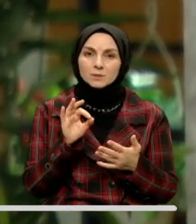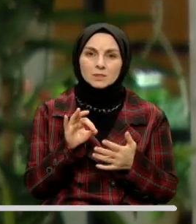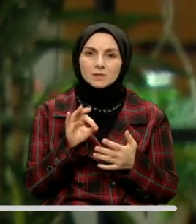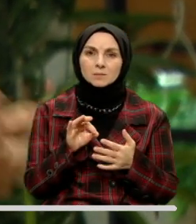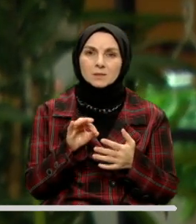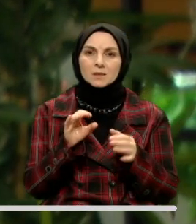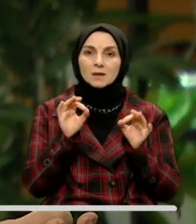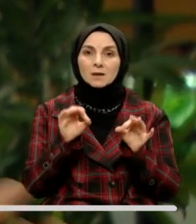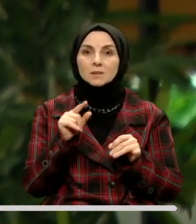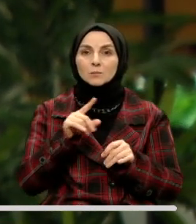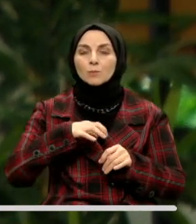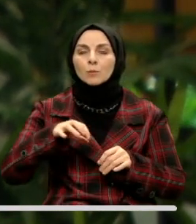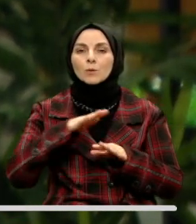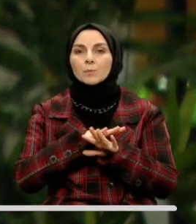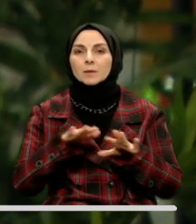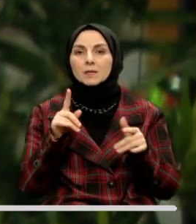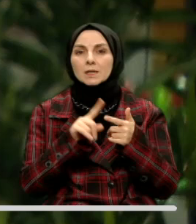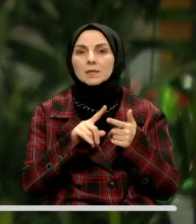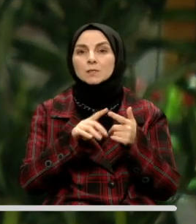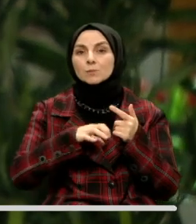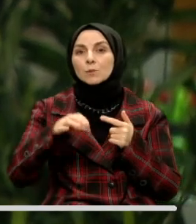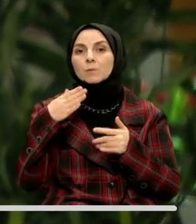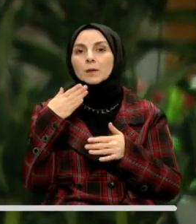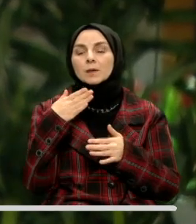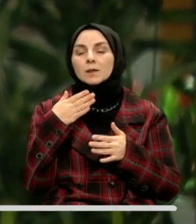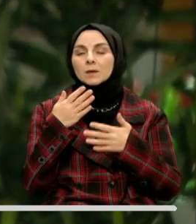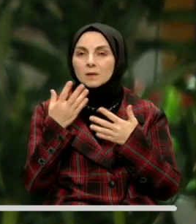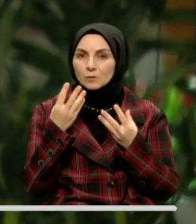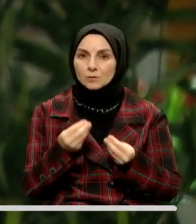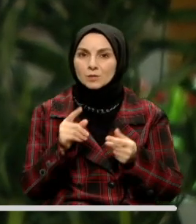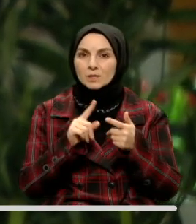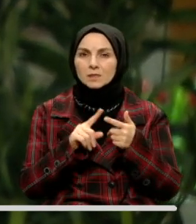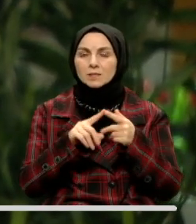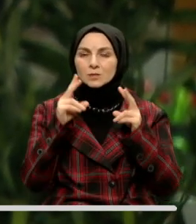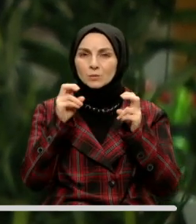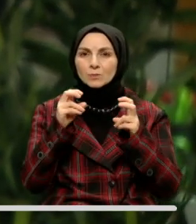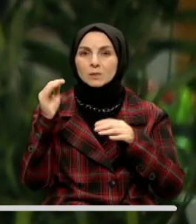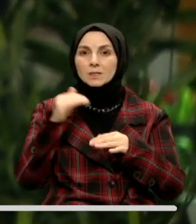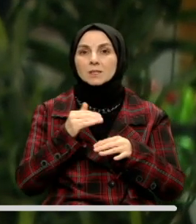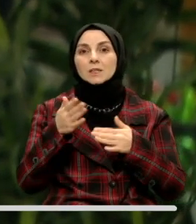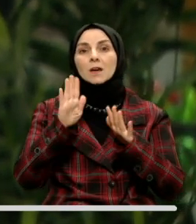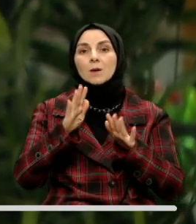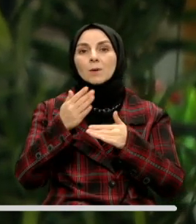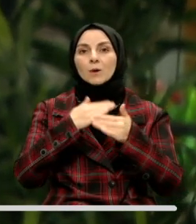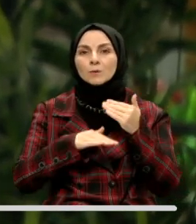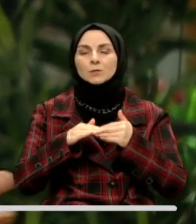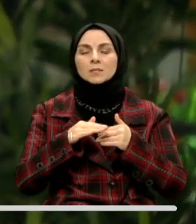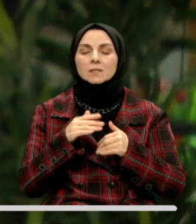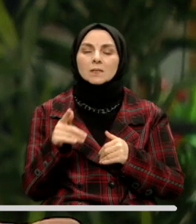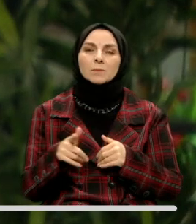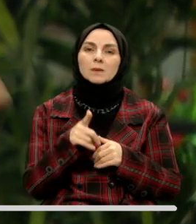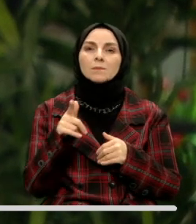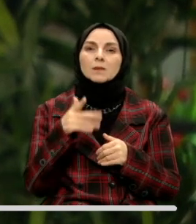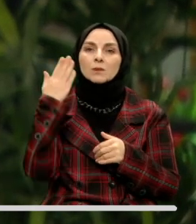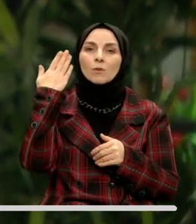şimdi artık bu bölümümüzü tamamladık. İkinci bölümümüze geçeceğiz. İkinci konumuzda ekranlarınızda olacağız. Ama öncesinde verimli bir ders çalışma ortamı